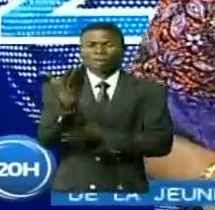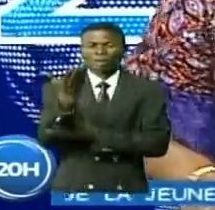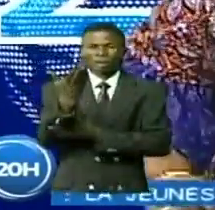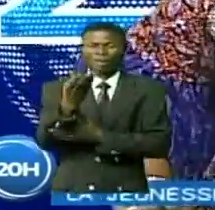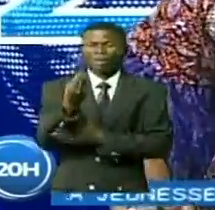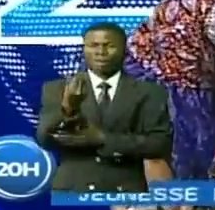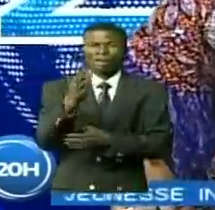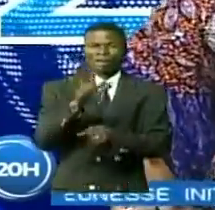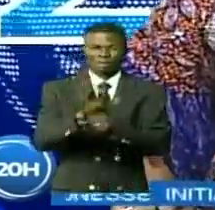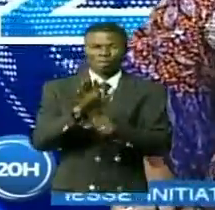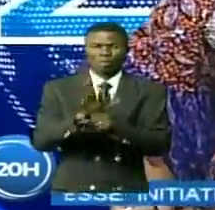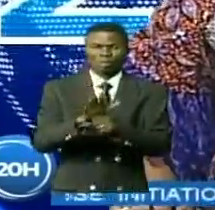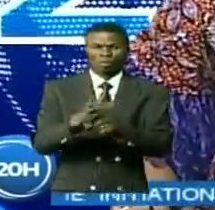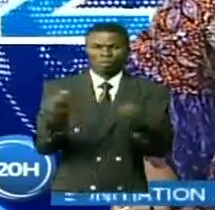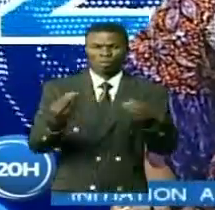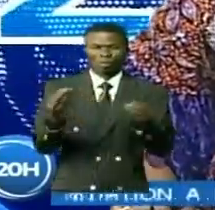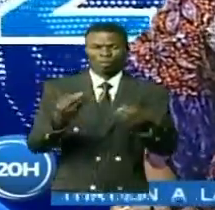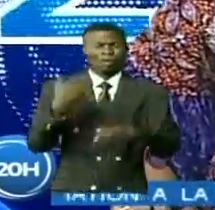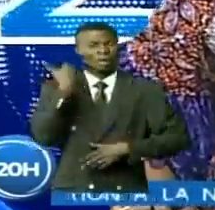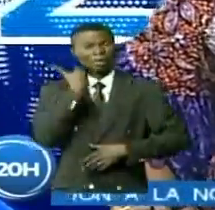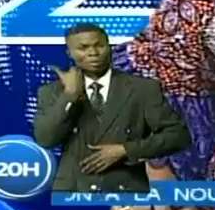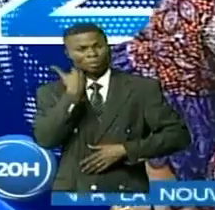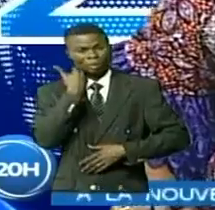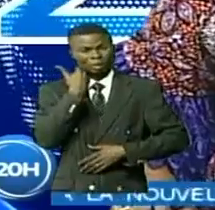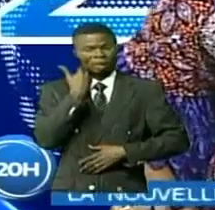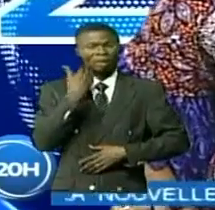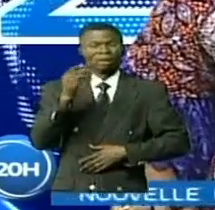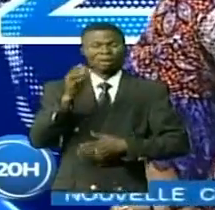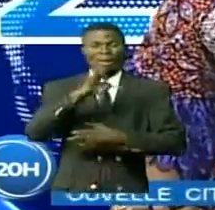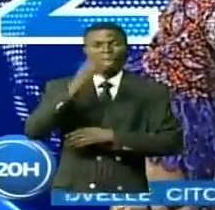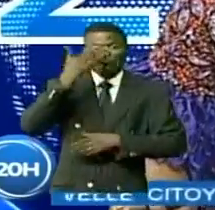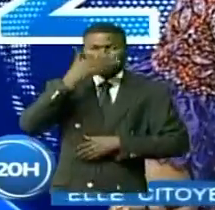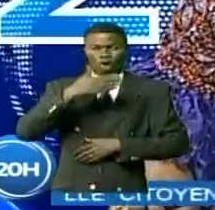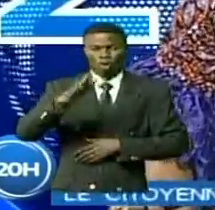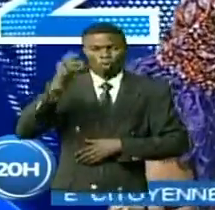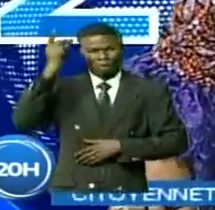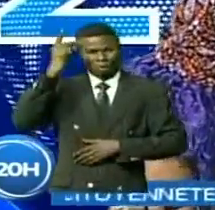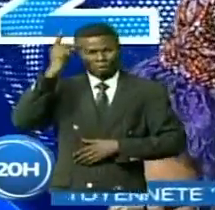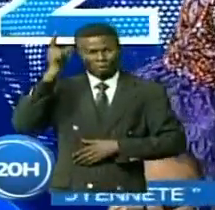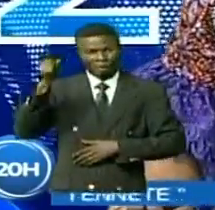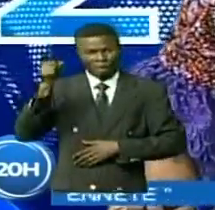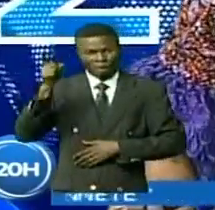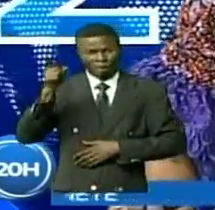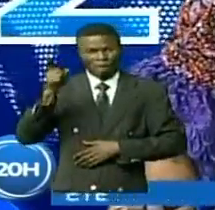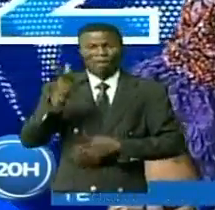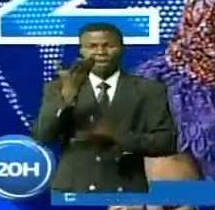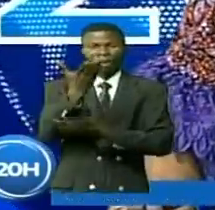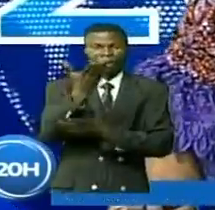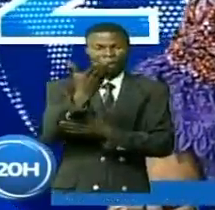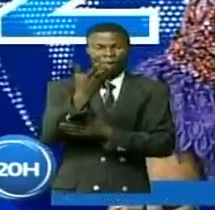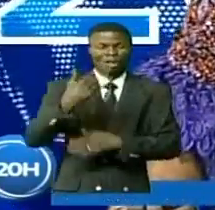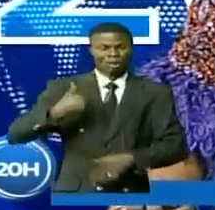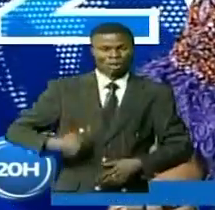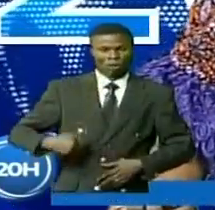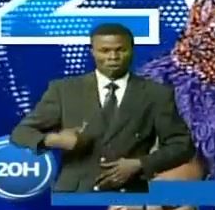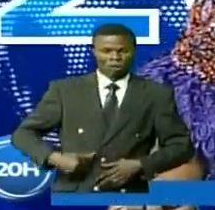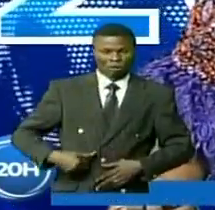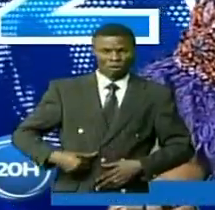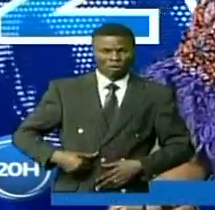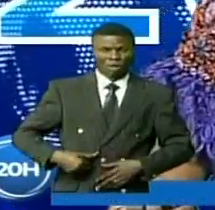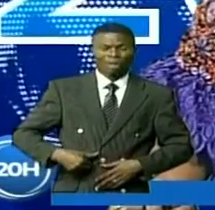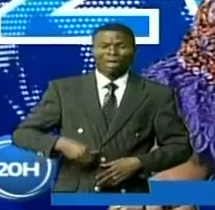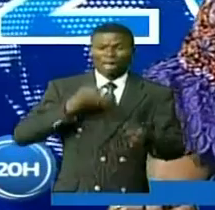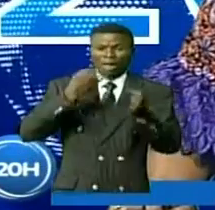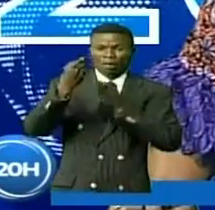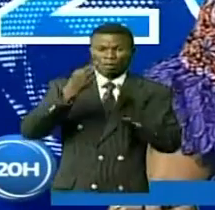moyens conséquents. Pour les patients en surpoids, le centre médical de Kinshasa recourt à la chirurgie bariatrique. Les détails avec